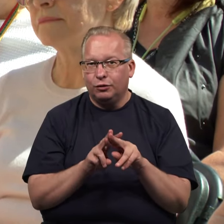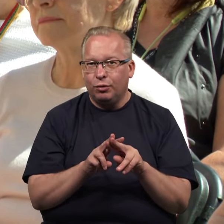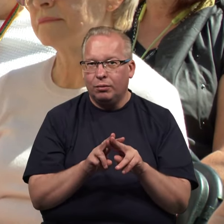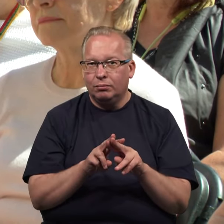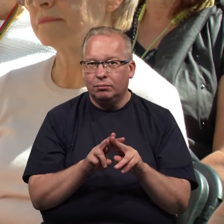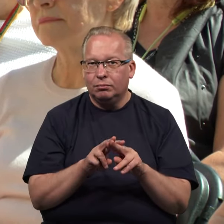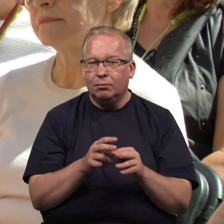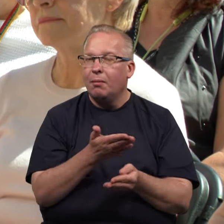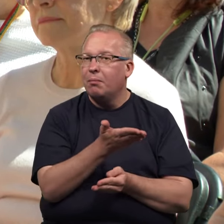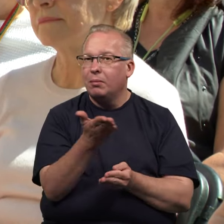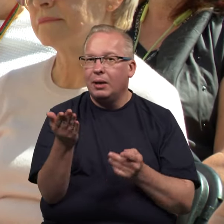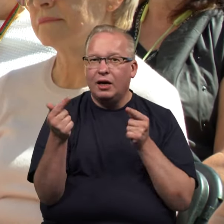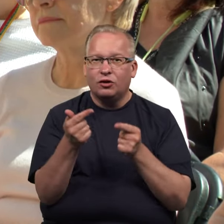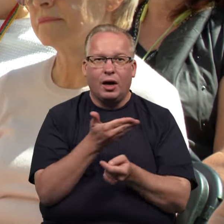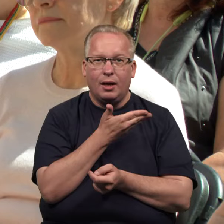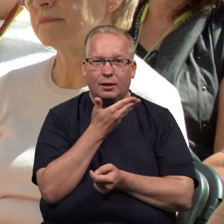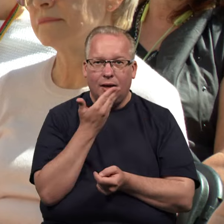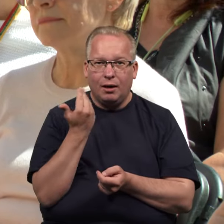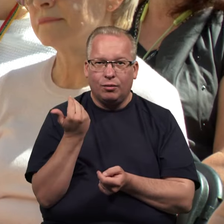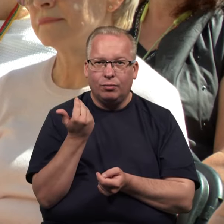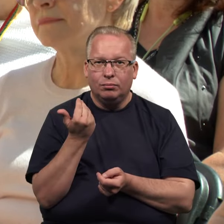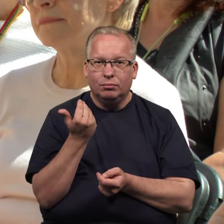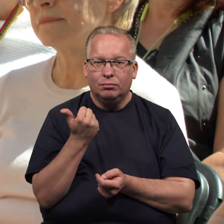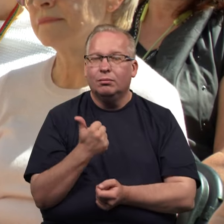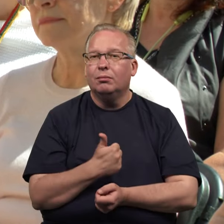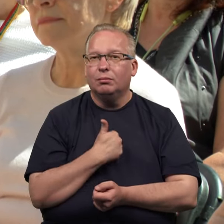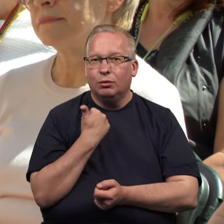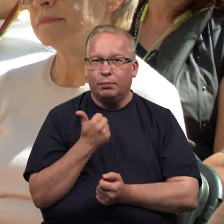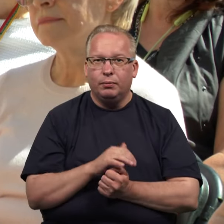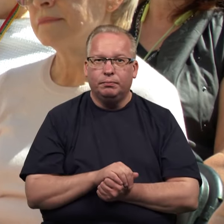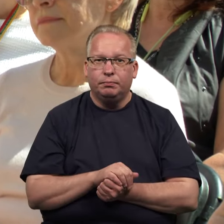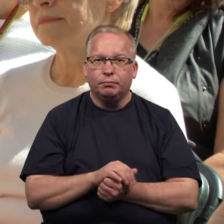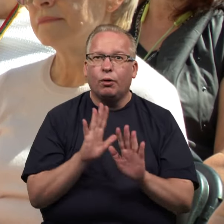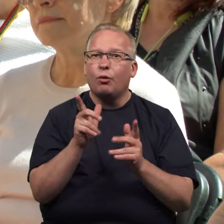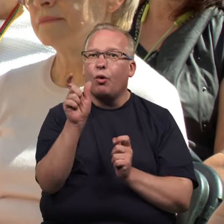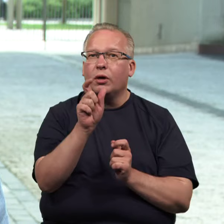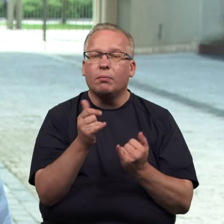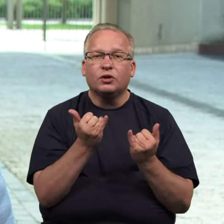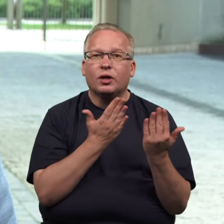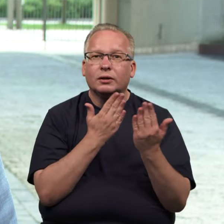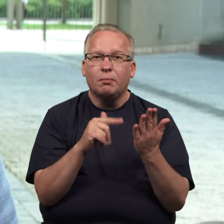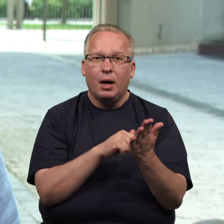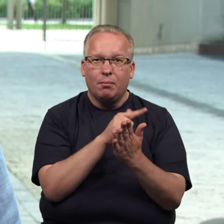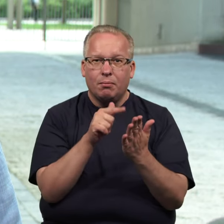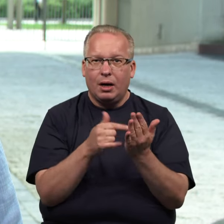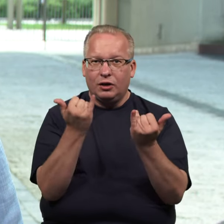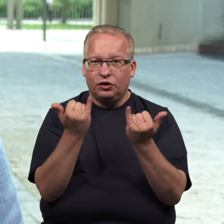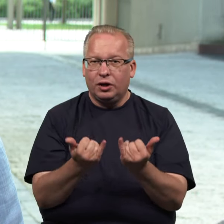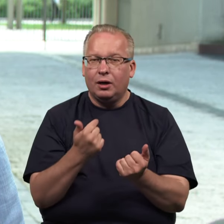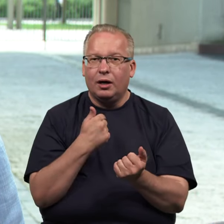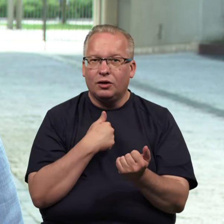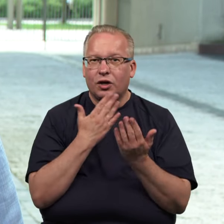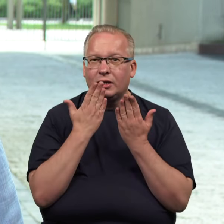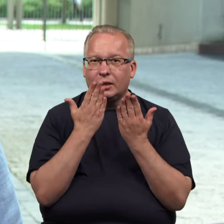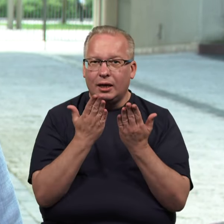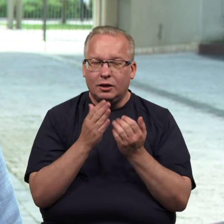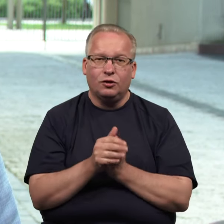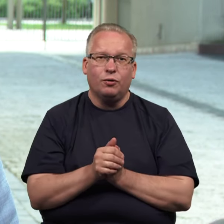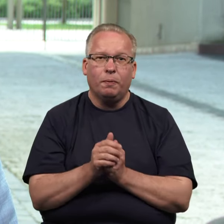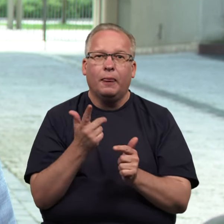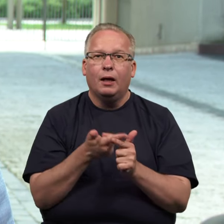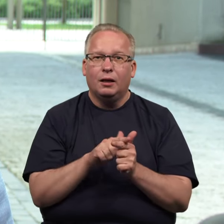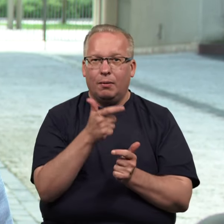ką nėra ko pūstis. Kokias eilės šiandien skaitysite? Šiandien aš skaitysiu ir